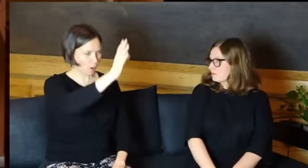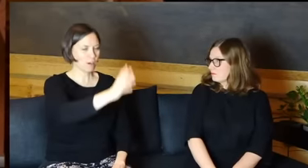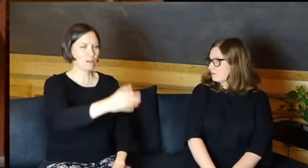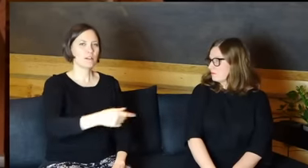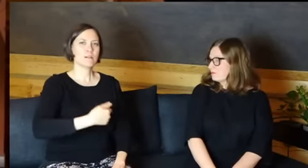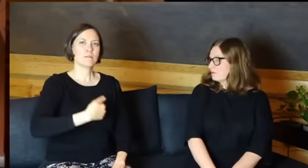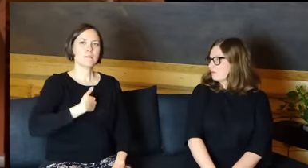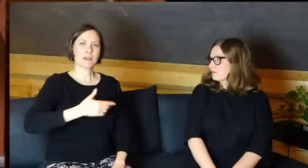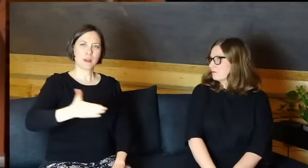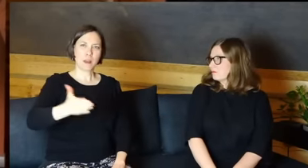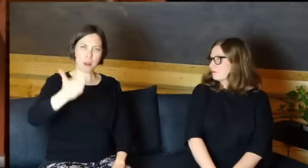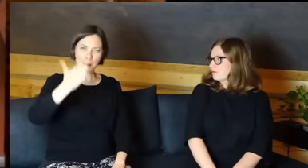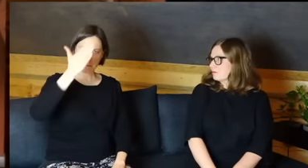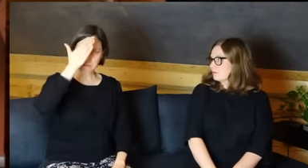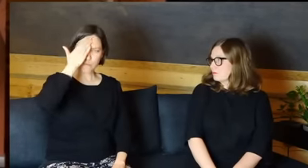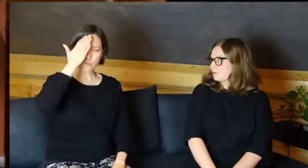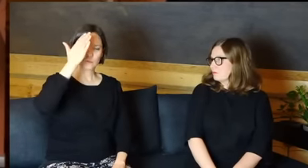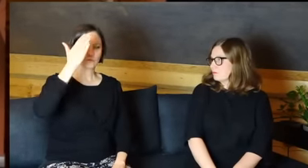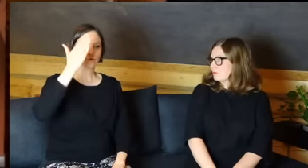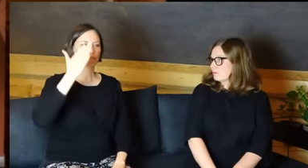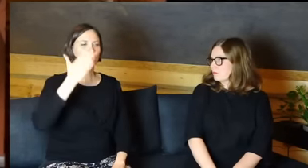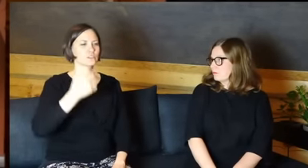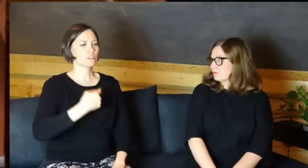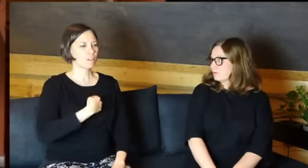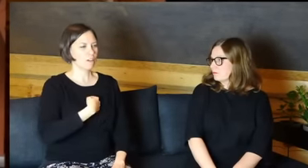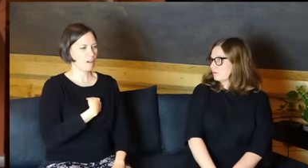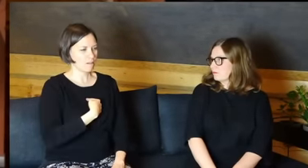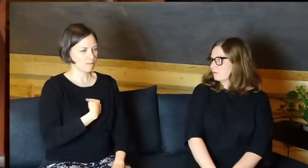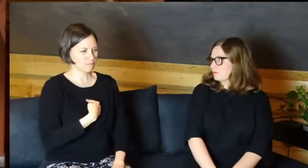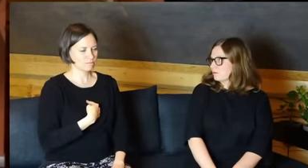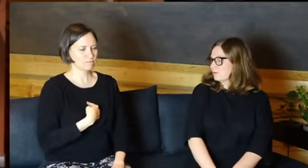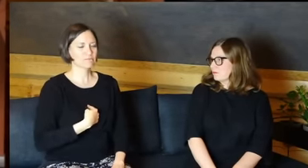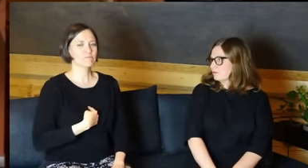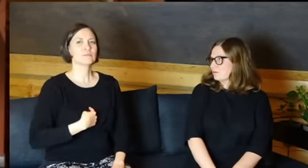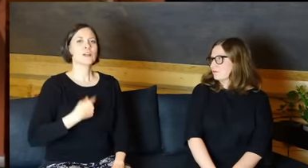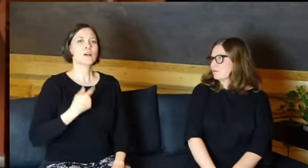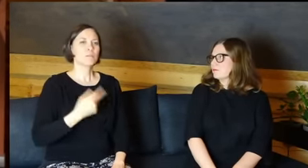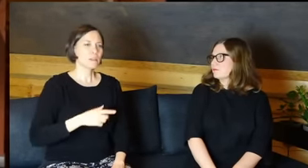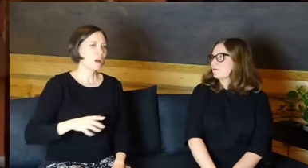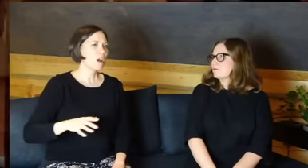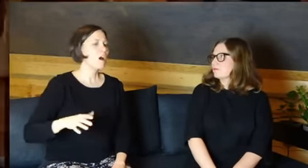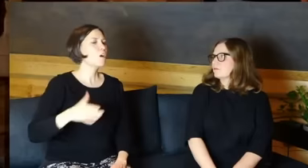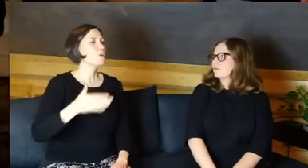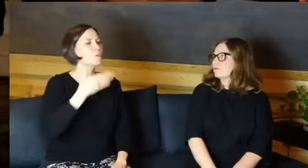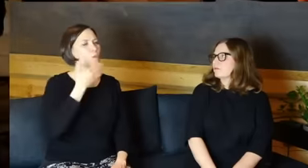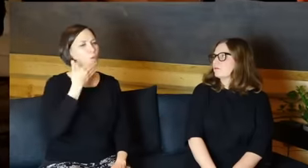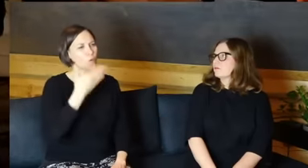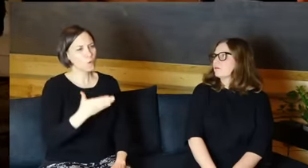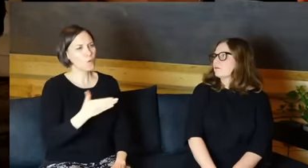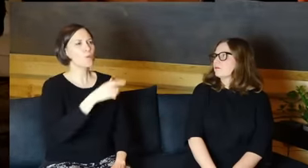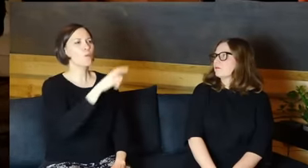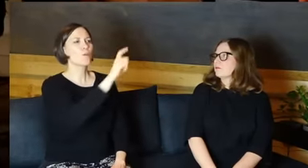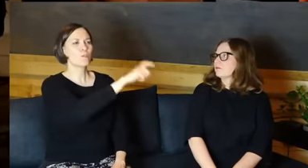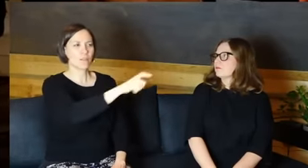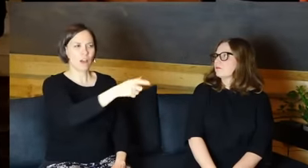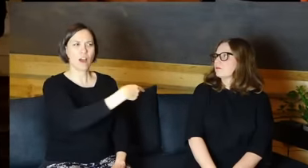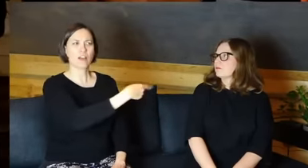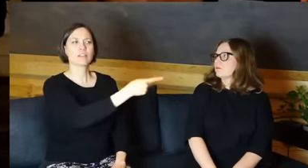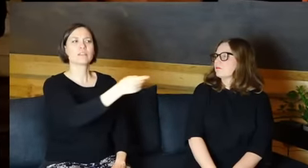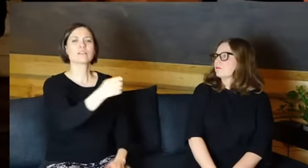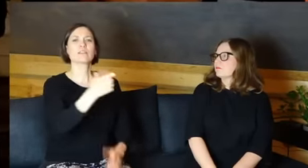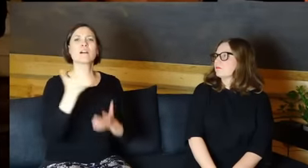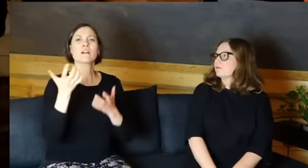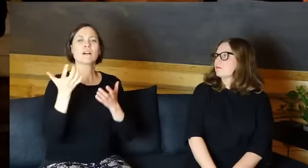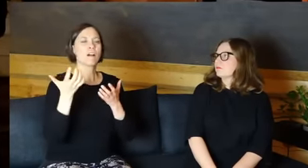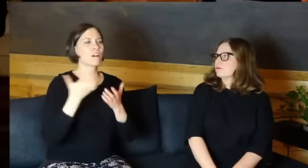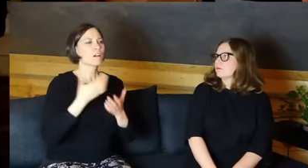Jos minä olen musta, olen minä hyviltä